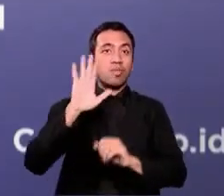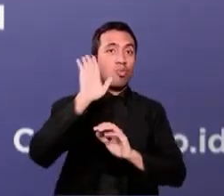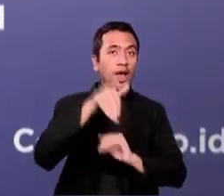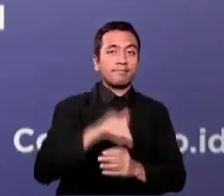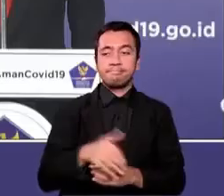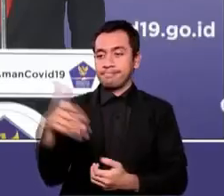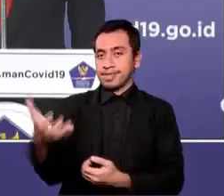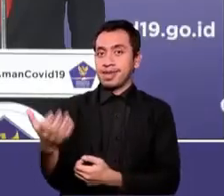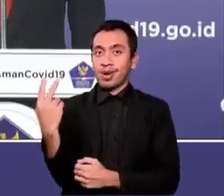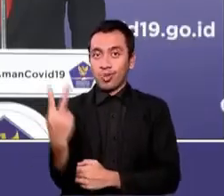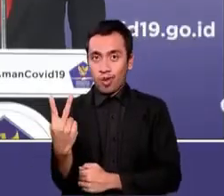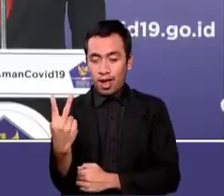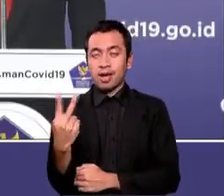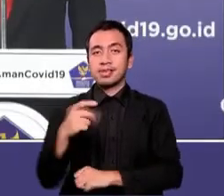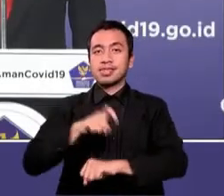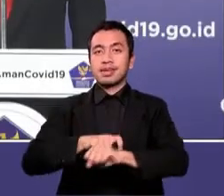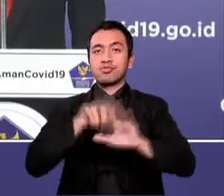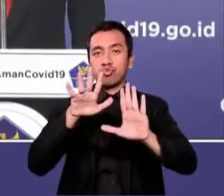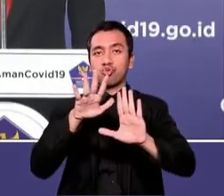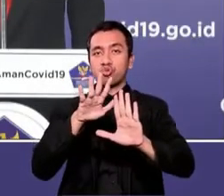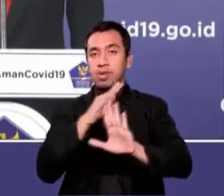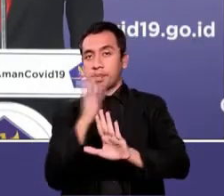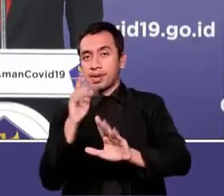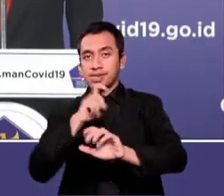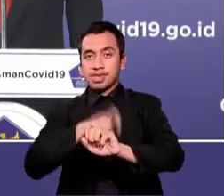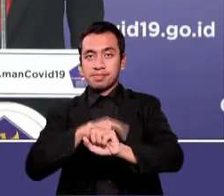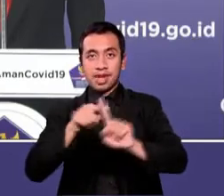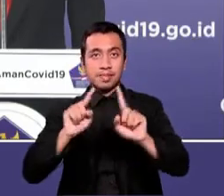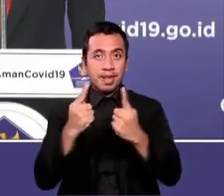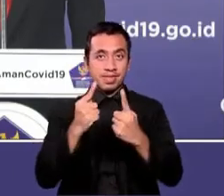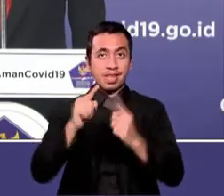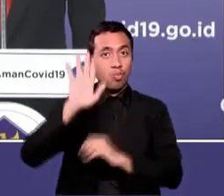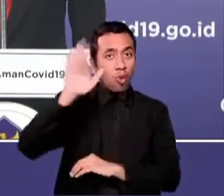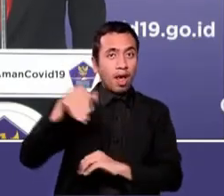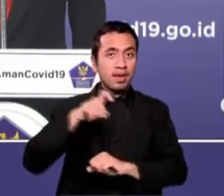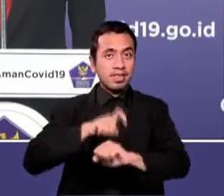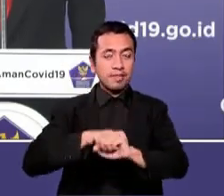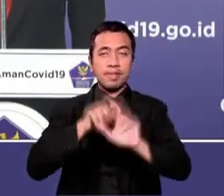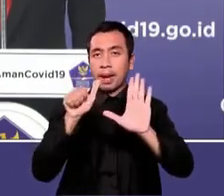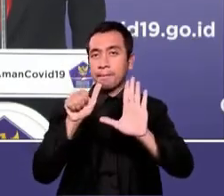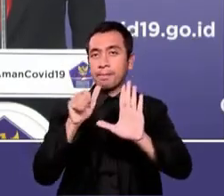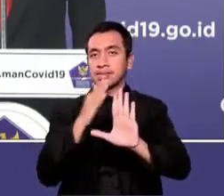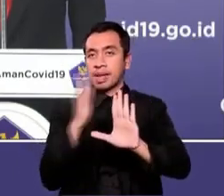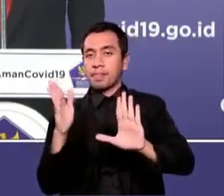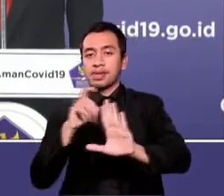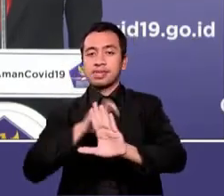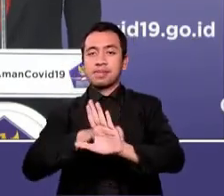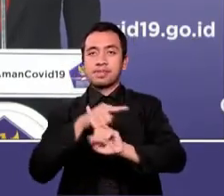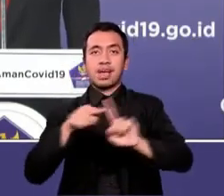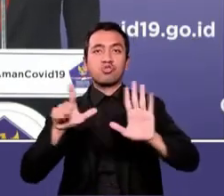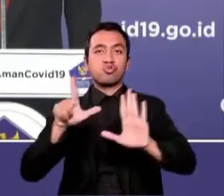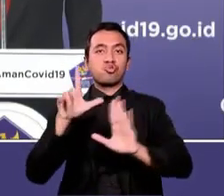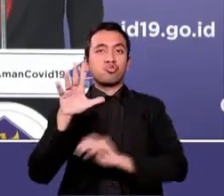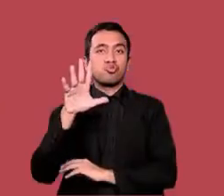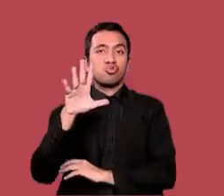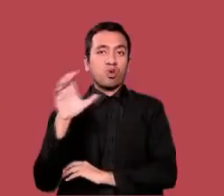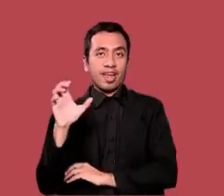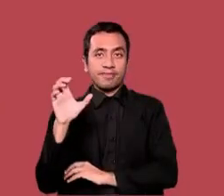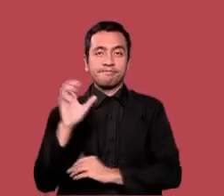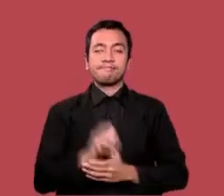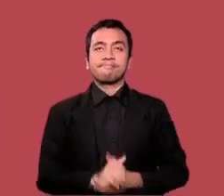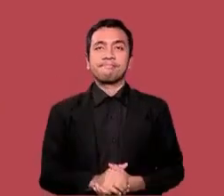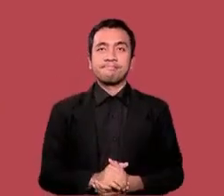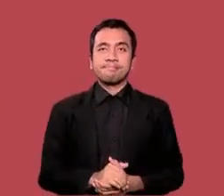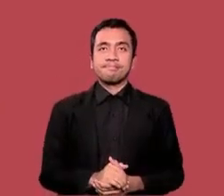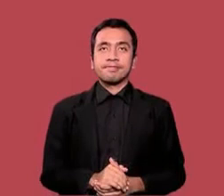masuk dengan 10.00 sampai dengan 10 30 dan pulang pukul 18-18 30 pengaturan